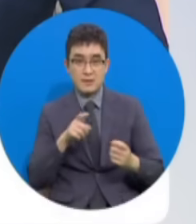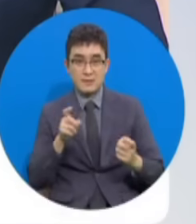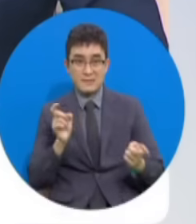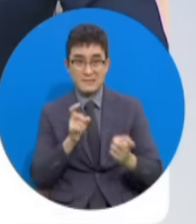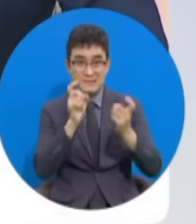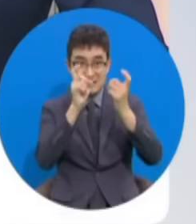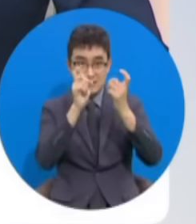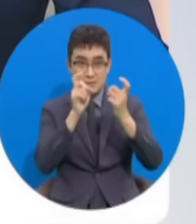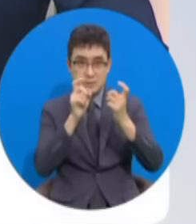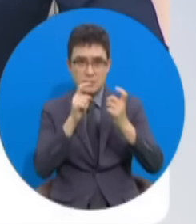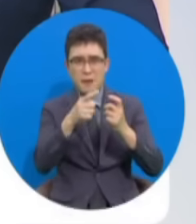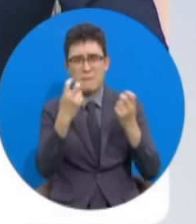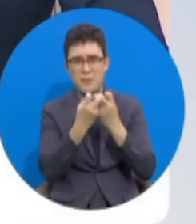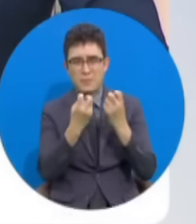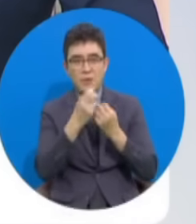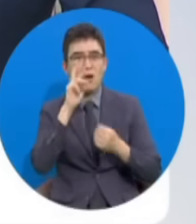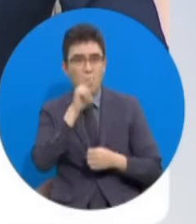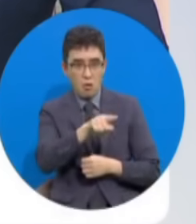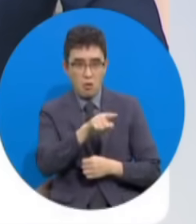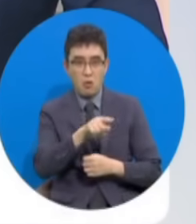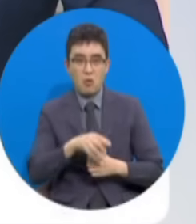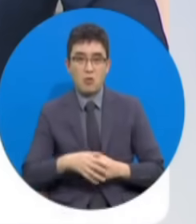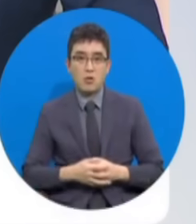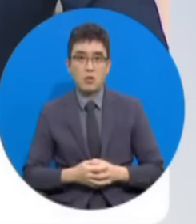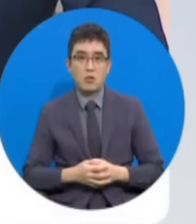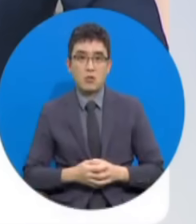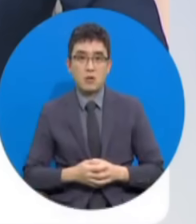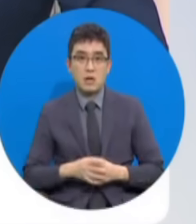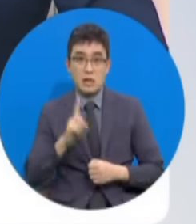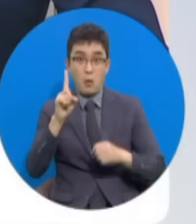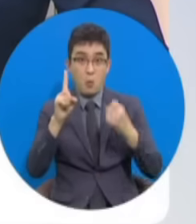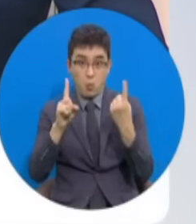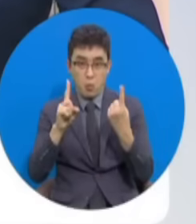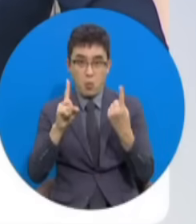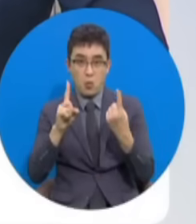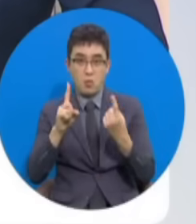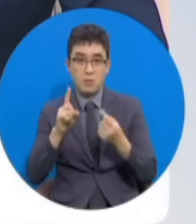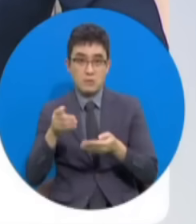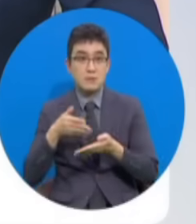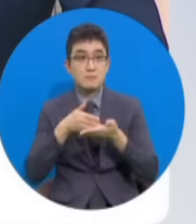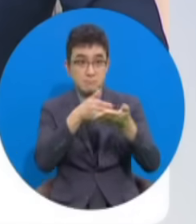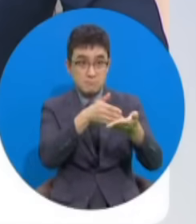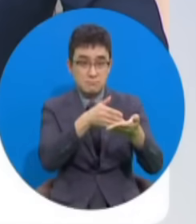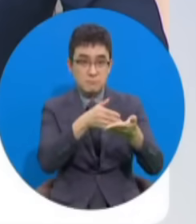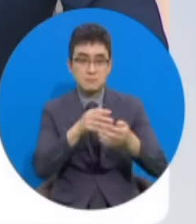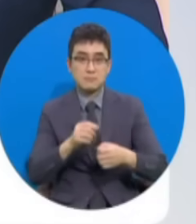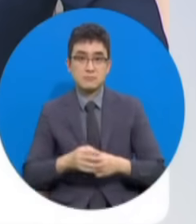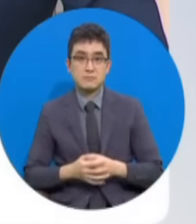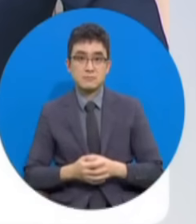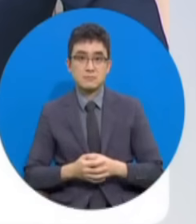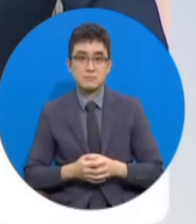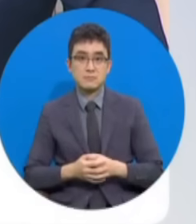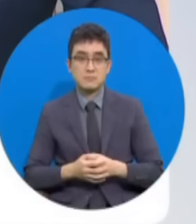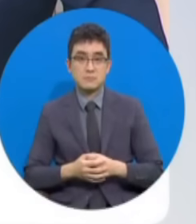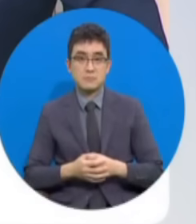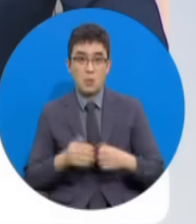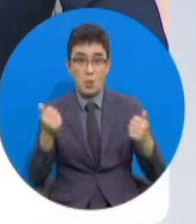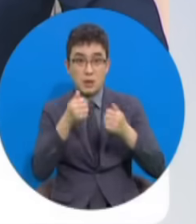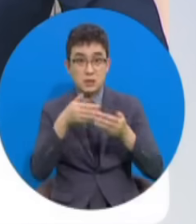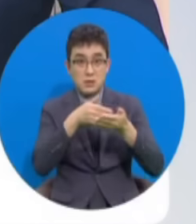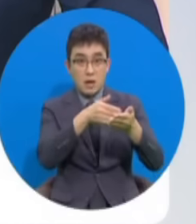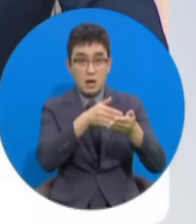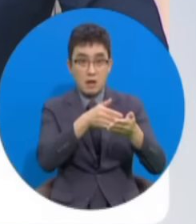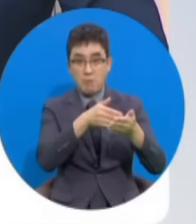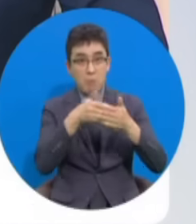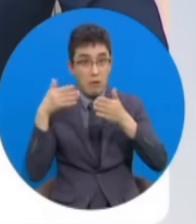방식에 대한 비판은 했습니다만 1호 혁신안으로 미리 던졌다면 그리고 이것이 추인되지 못하고